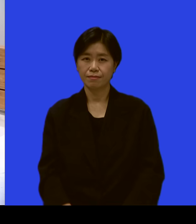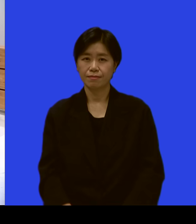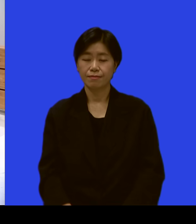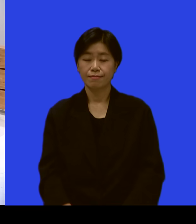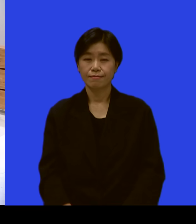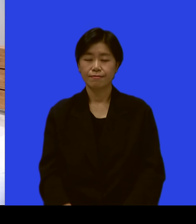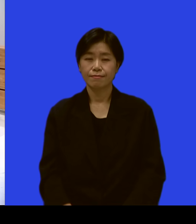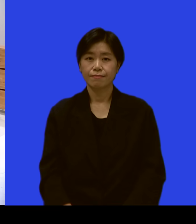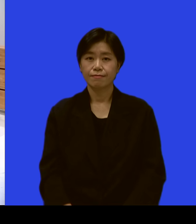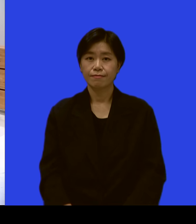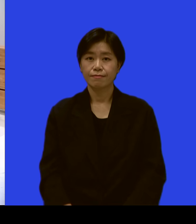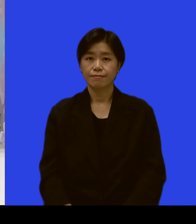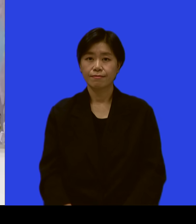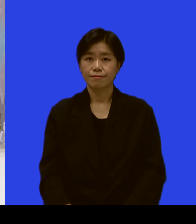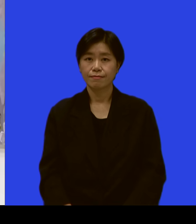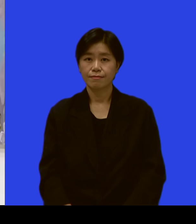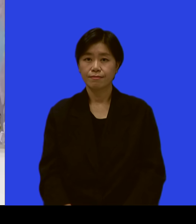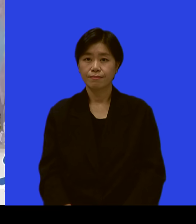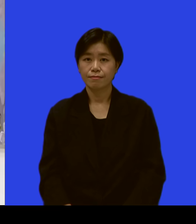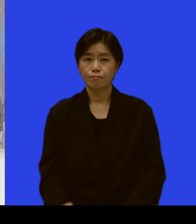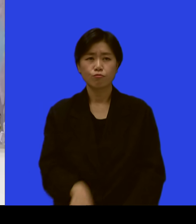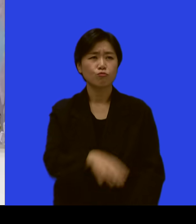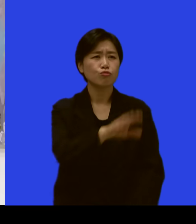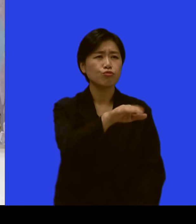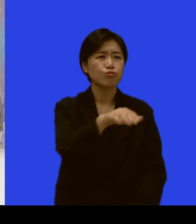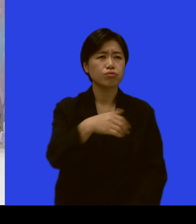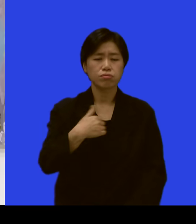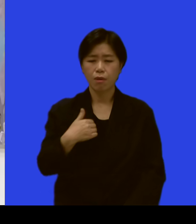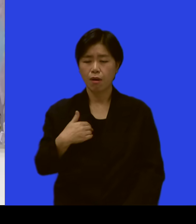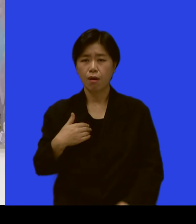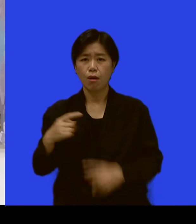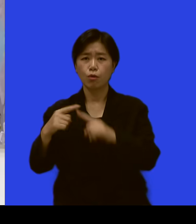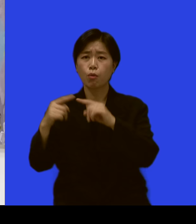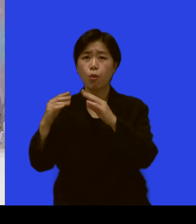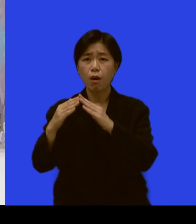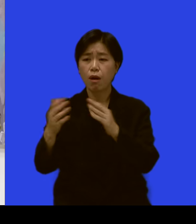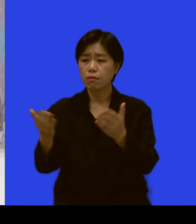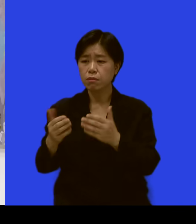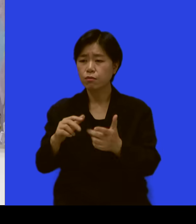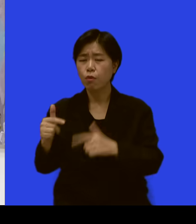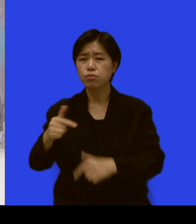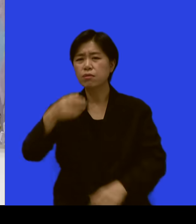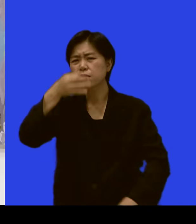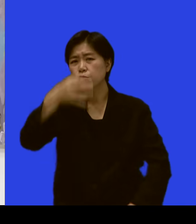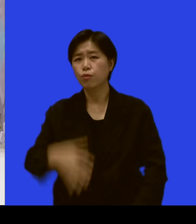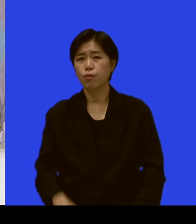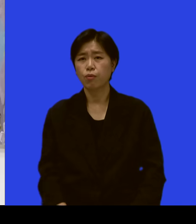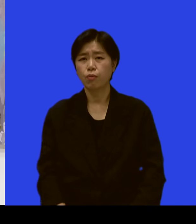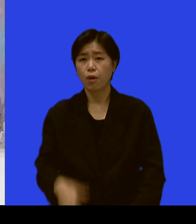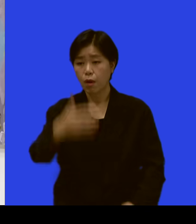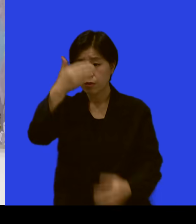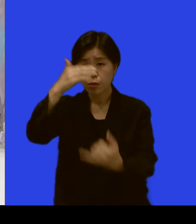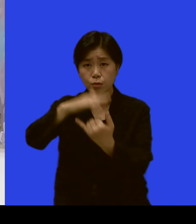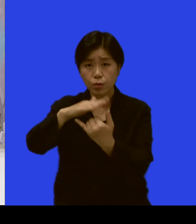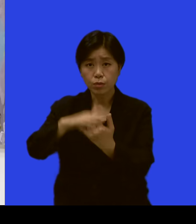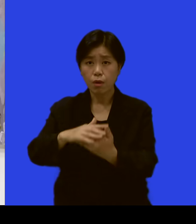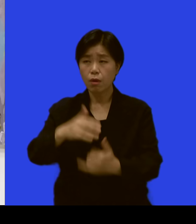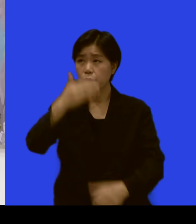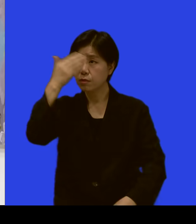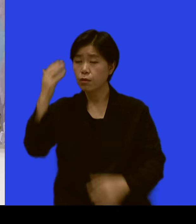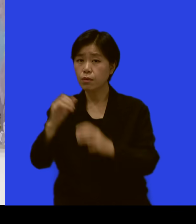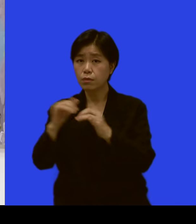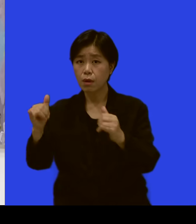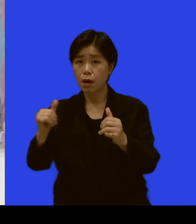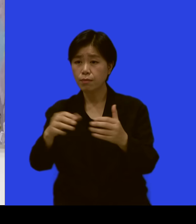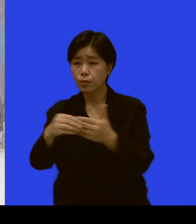이렇게 뭔가 하는 걸 되게 좋아하는데 예. 목사님 나 이거 사역 너무 힘듭니다. 이거 소망이 전혀 안 보이고 내 청소년 사역도 하고 청년 사역도 하고 이렇게